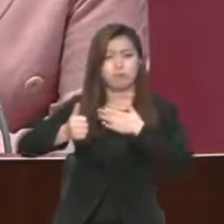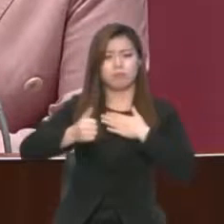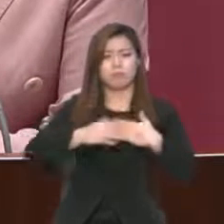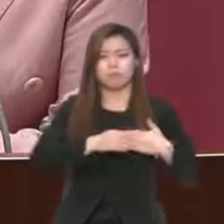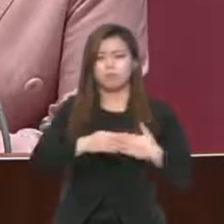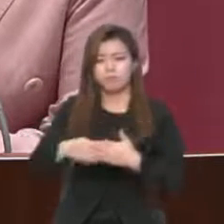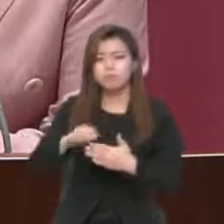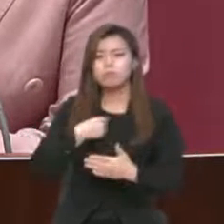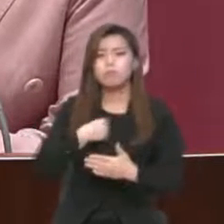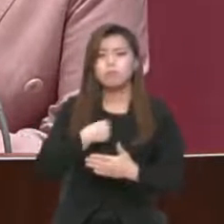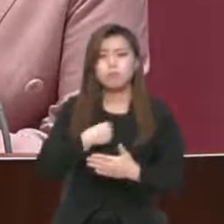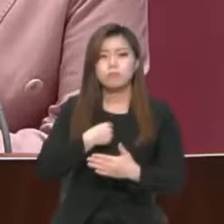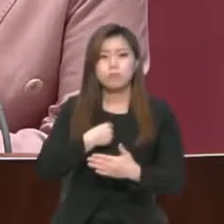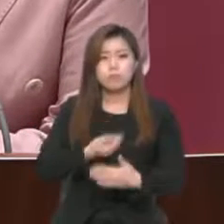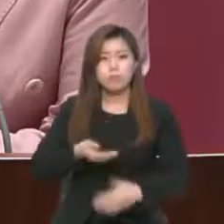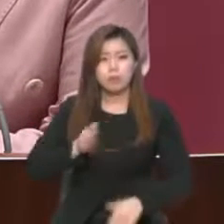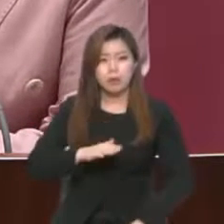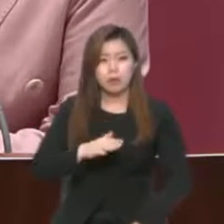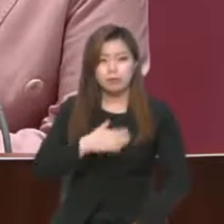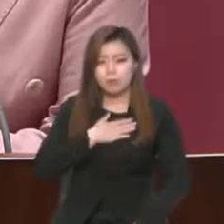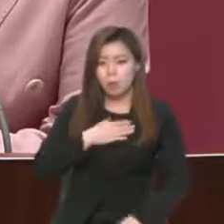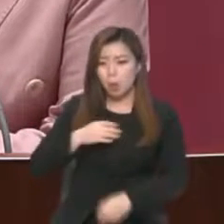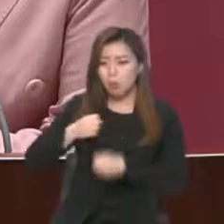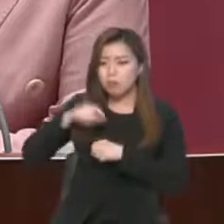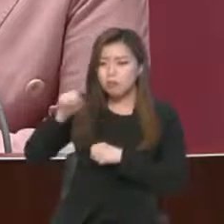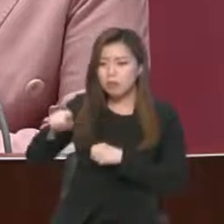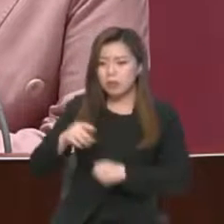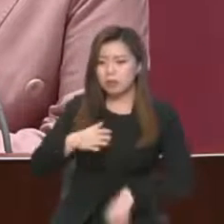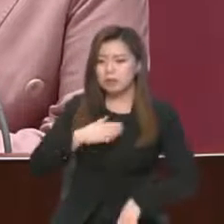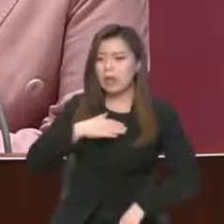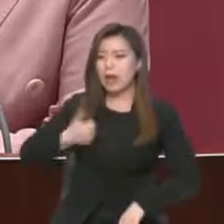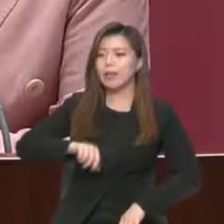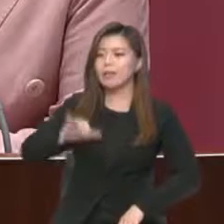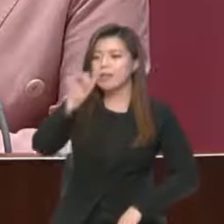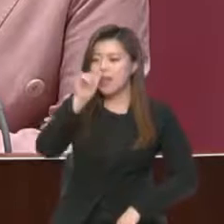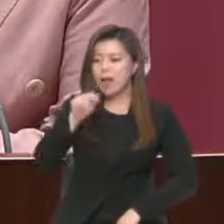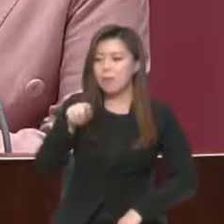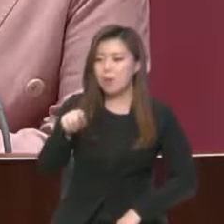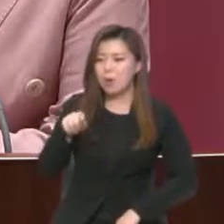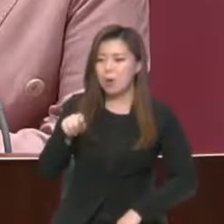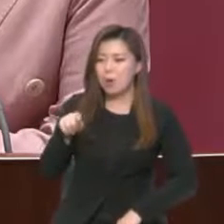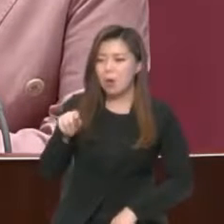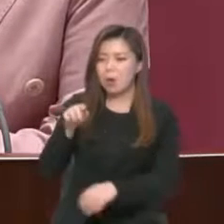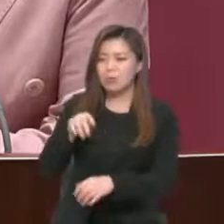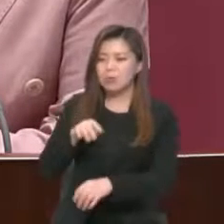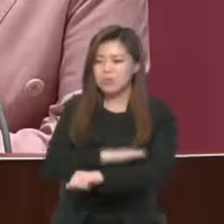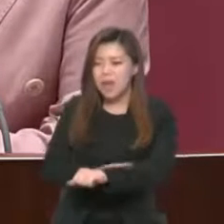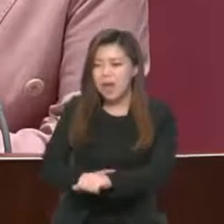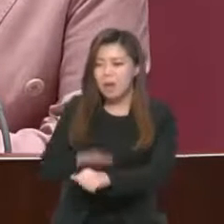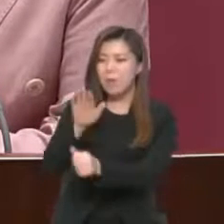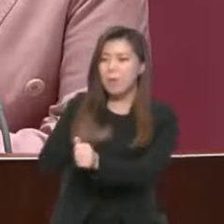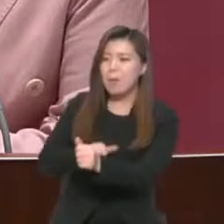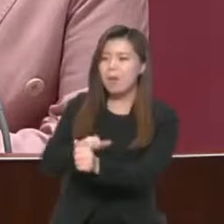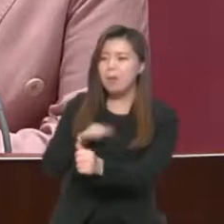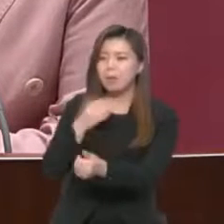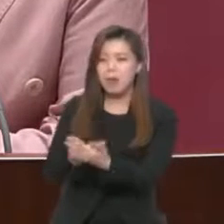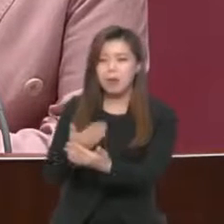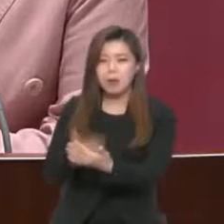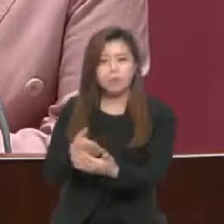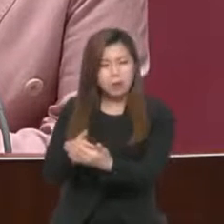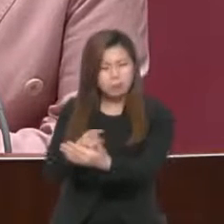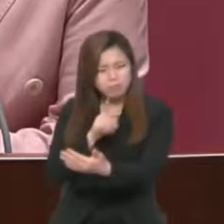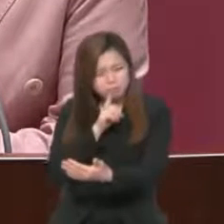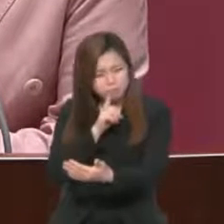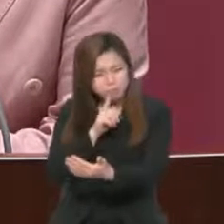당대표 입장에서 제가 무슨 군대에다가 제 아들 거기 가 있다고 청탁을 하기나 하겠습니까? 상황 자체가 설명이 되지 않습니까?